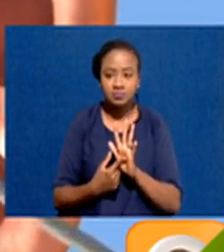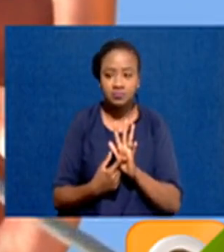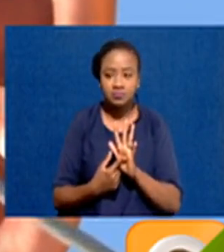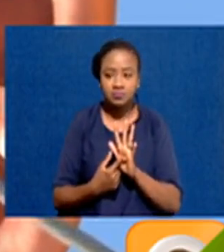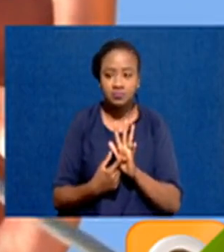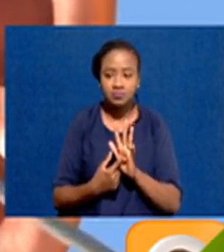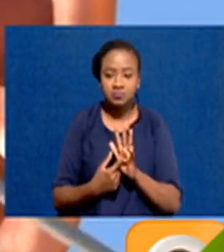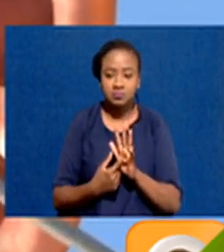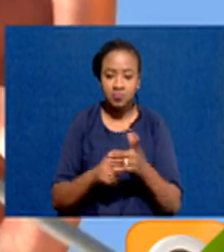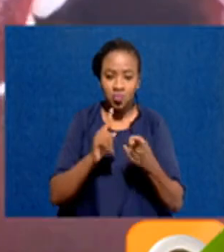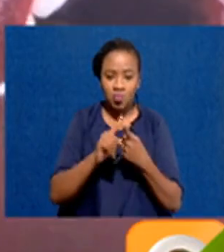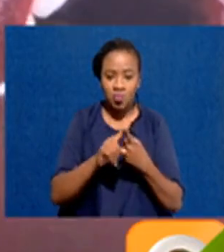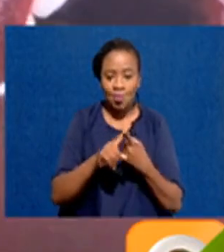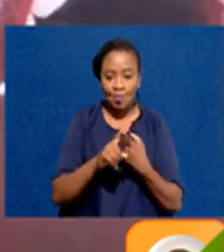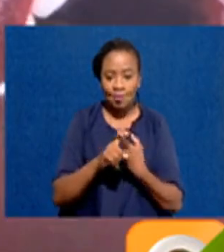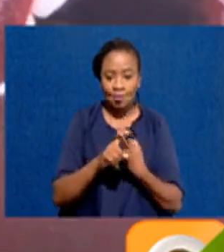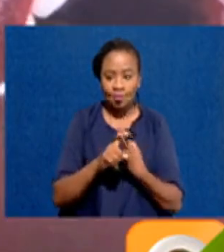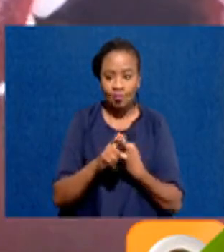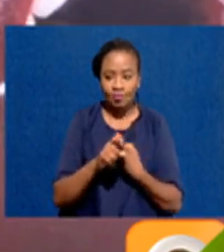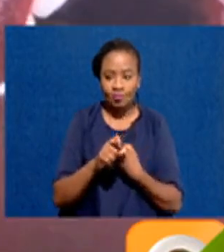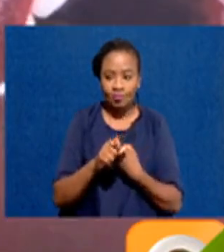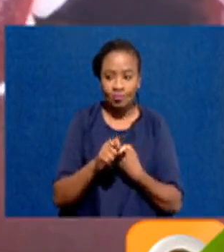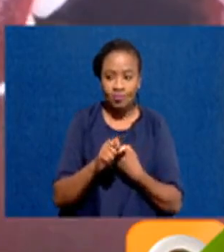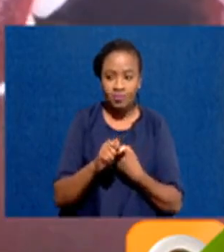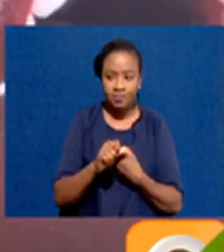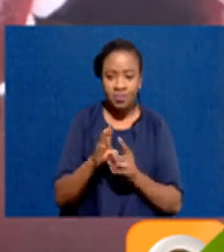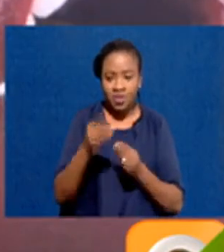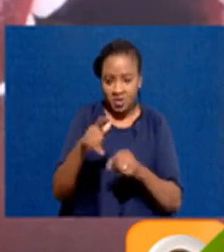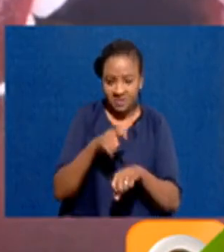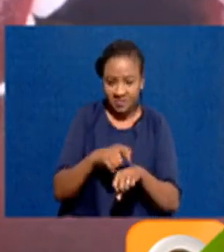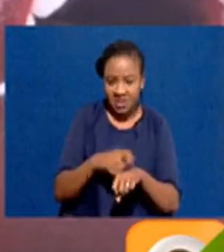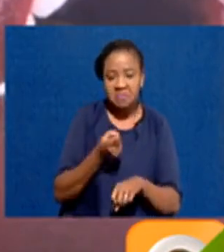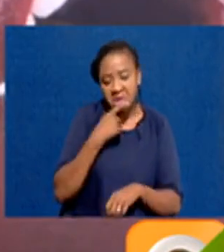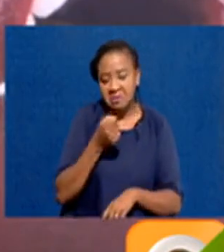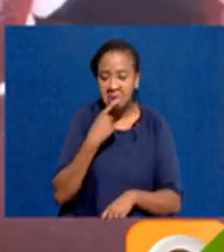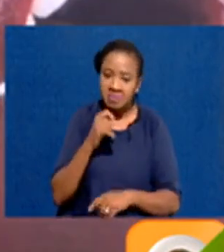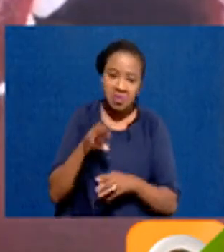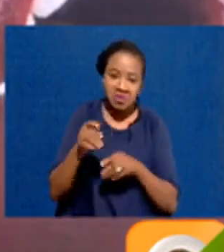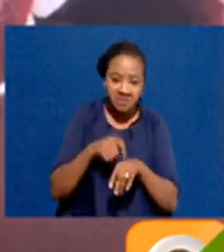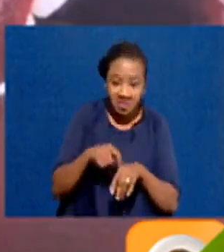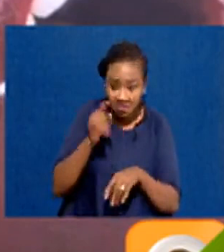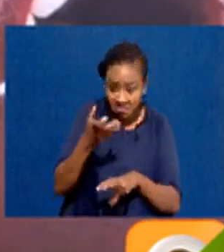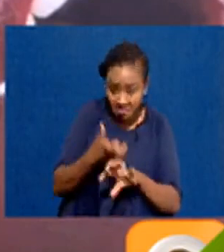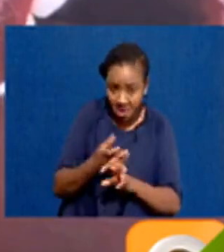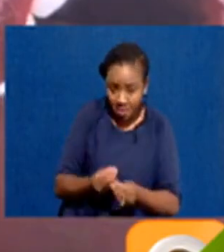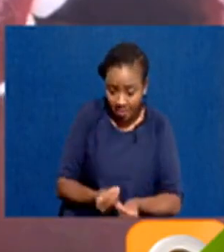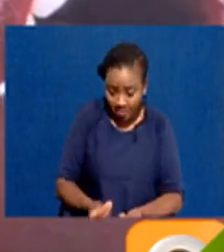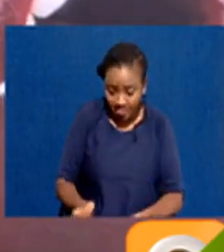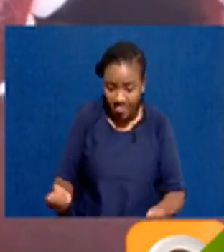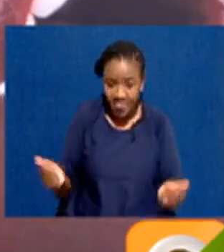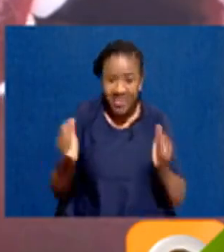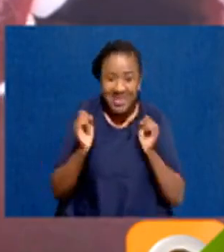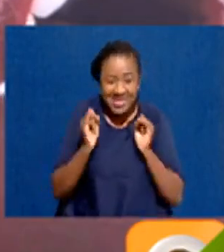kuipa wakati na unalipa wakati lile jiwe lipite lenyewe. Kama jiwe ni ndogo litaweza